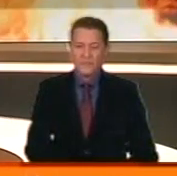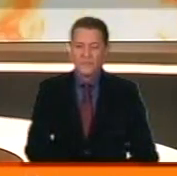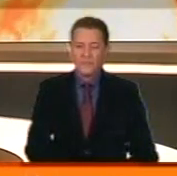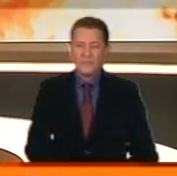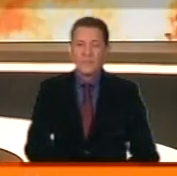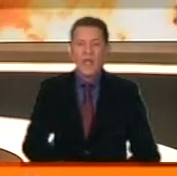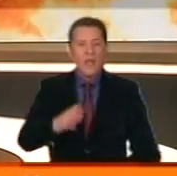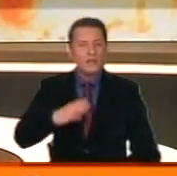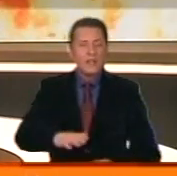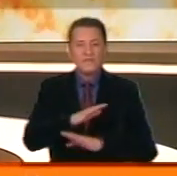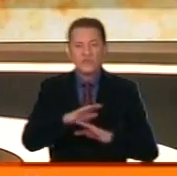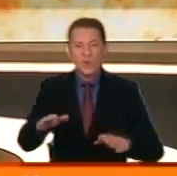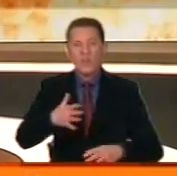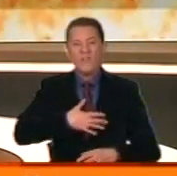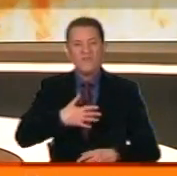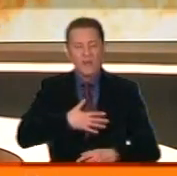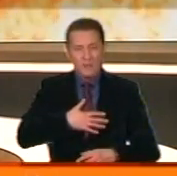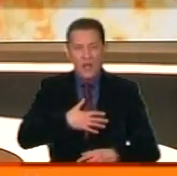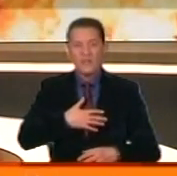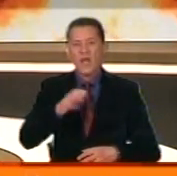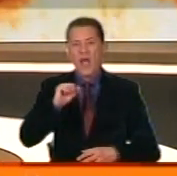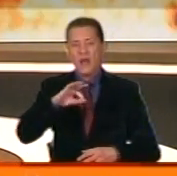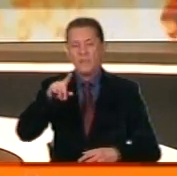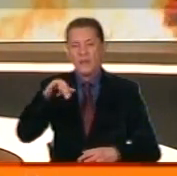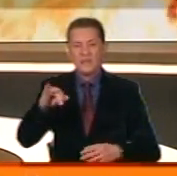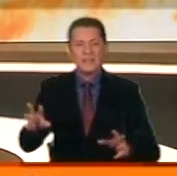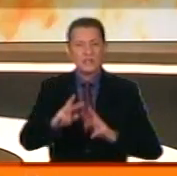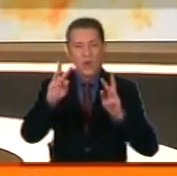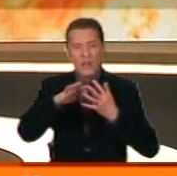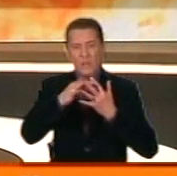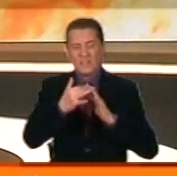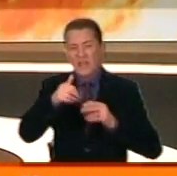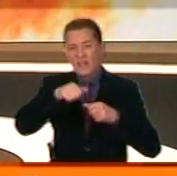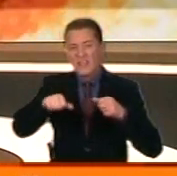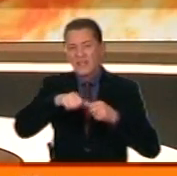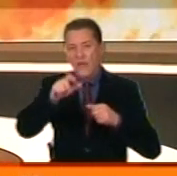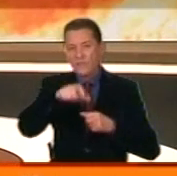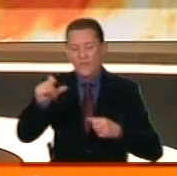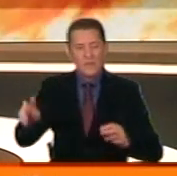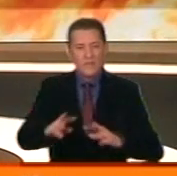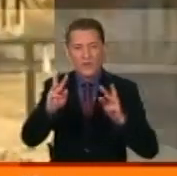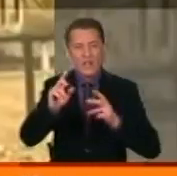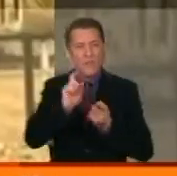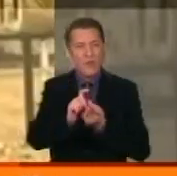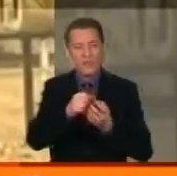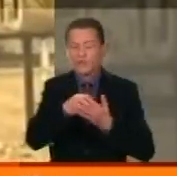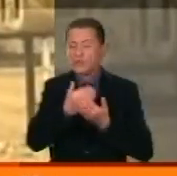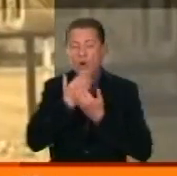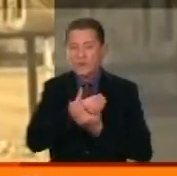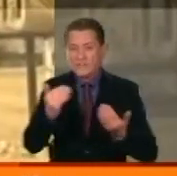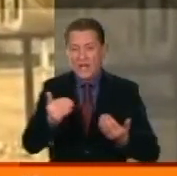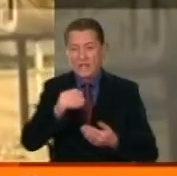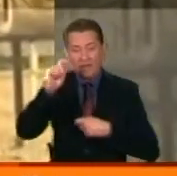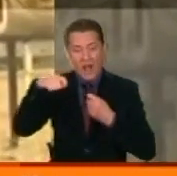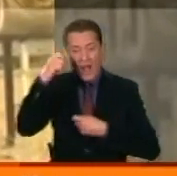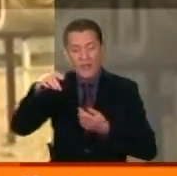Не стояли під натиском стихії. В Канаді, в провінції Альберті, згоріло поселення нафтовиків. З вогнем там боролися до останнього. Ось